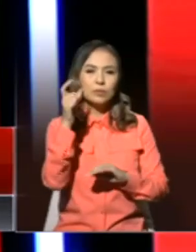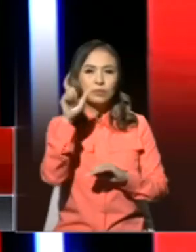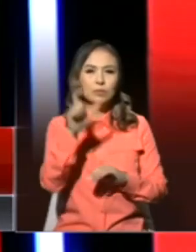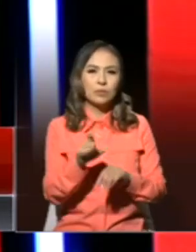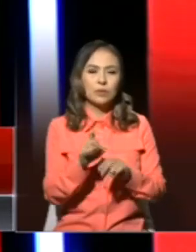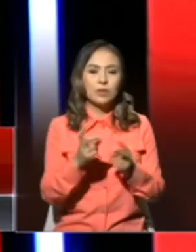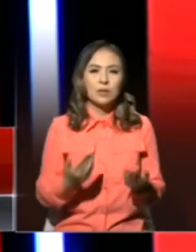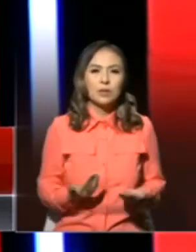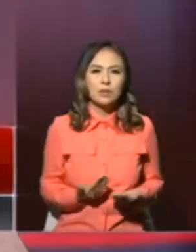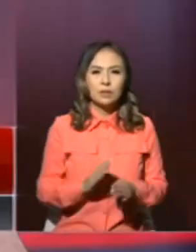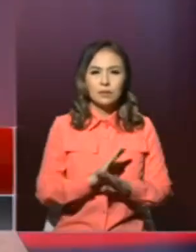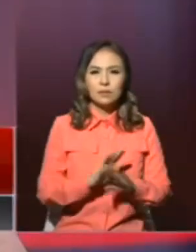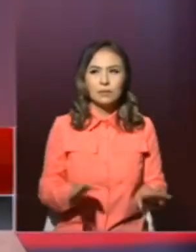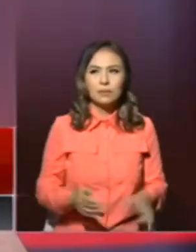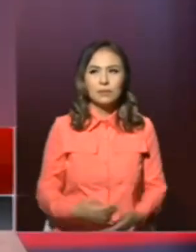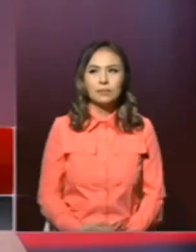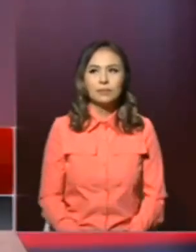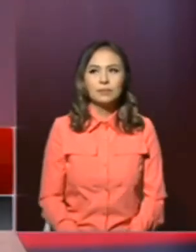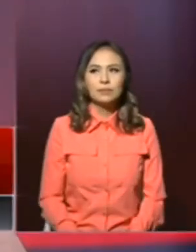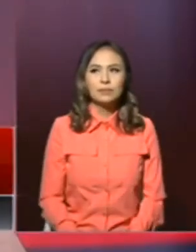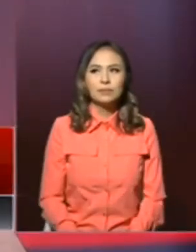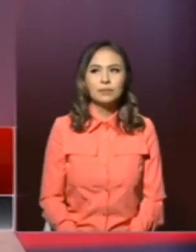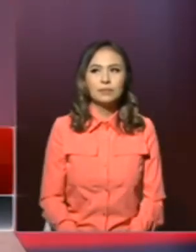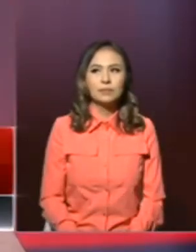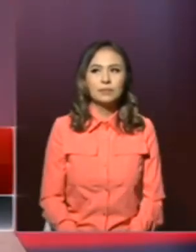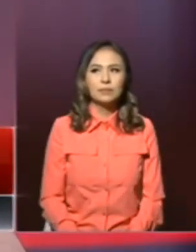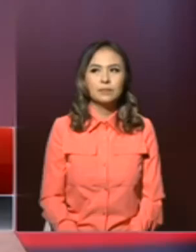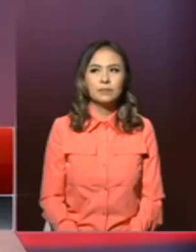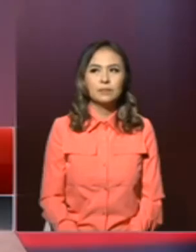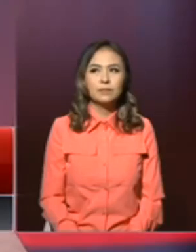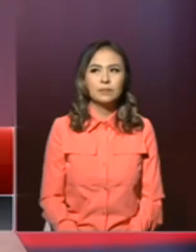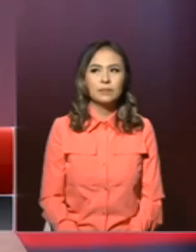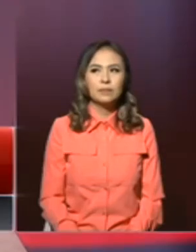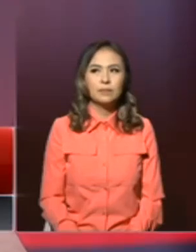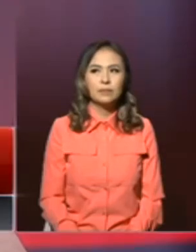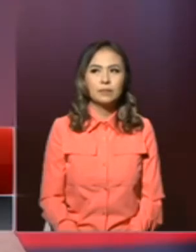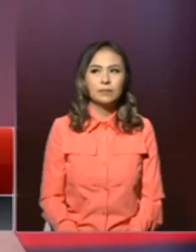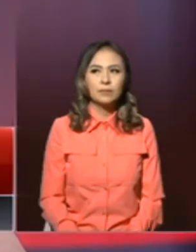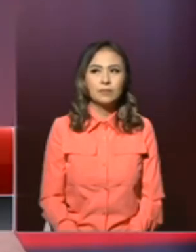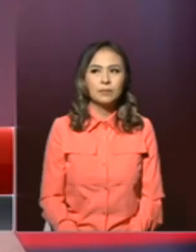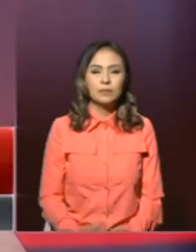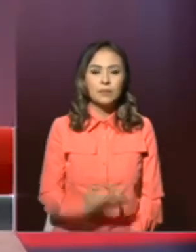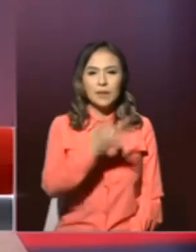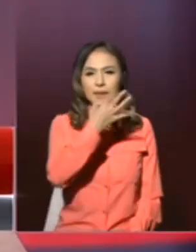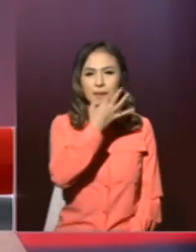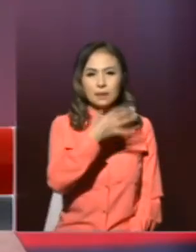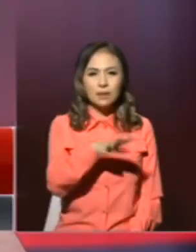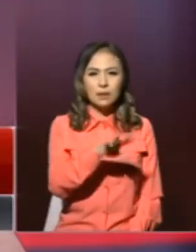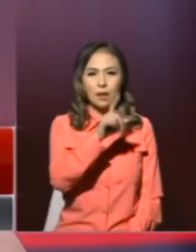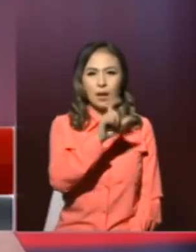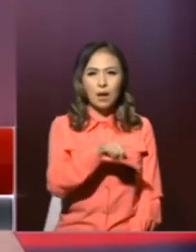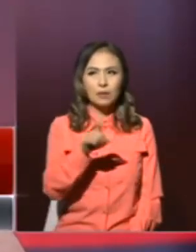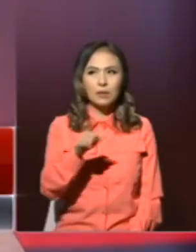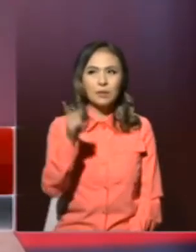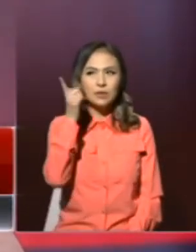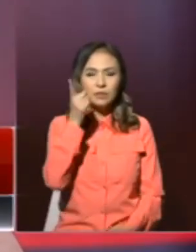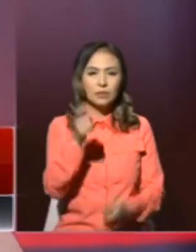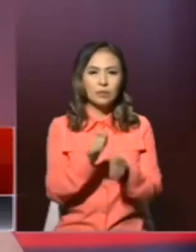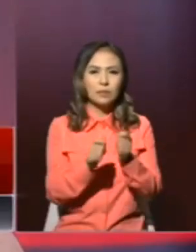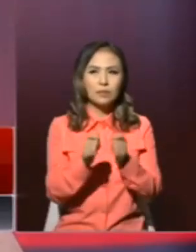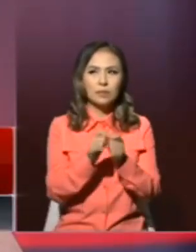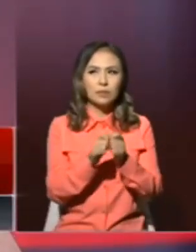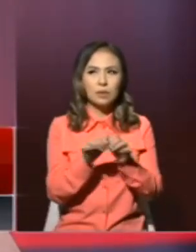қалай анықтайсыздар? Былай ғой, енді мәселені түсіндіре кетейін. Кез келген адам телефонмен кіріп